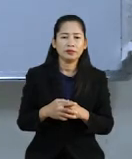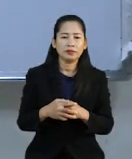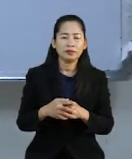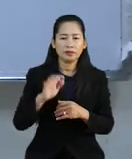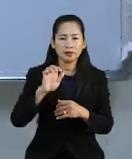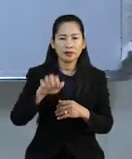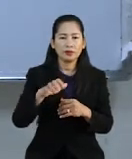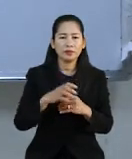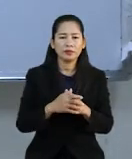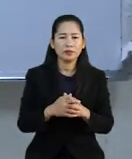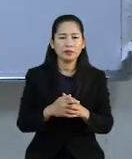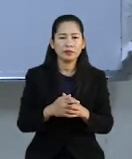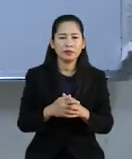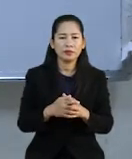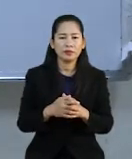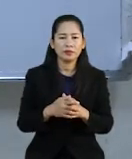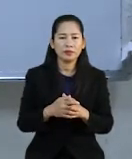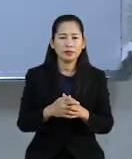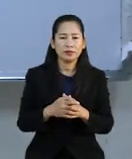Chà.